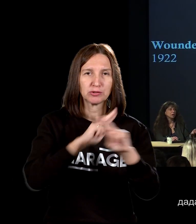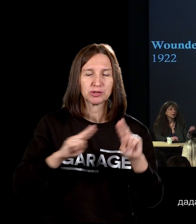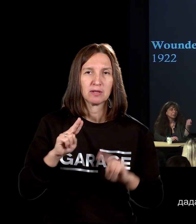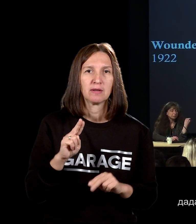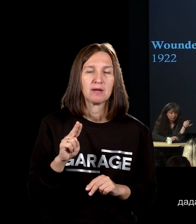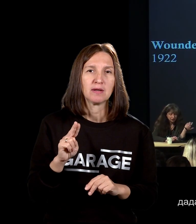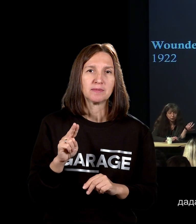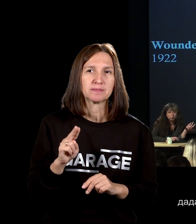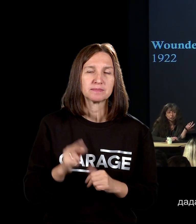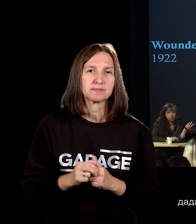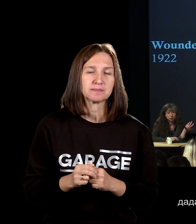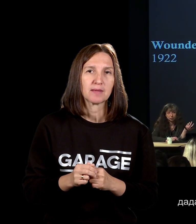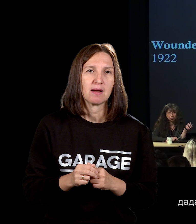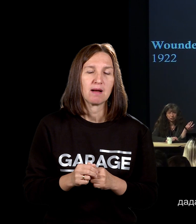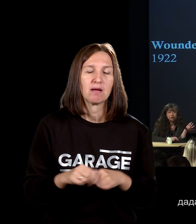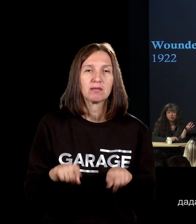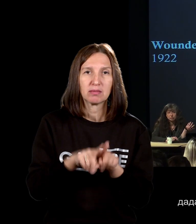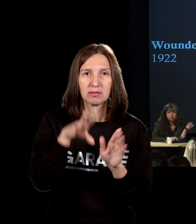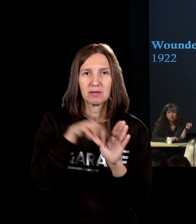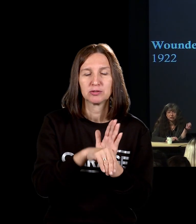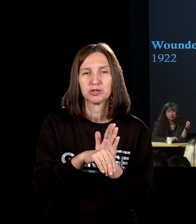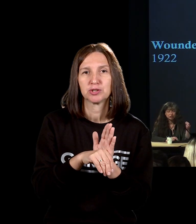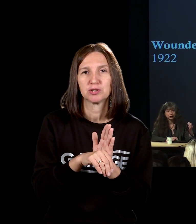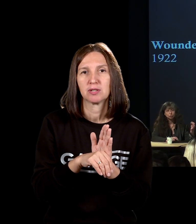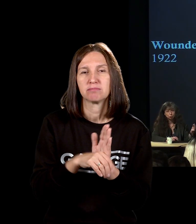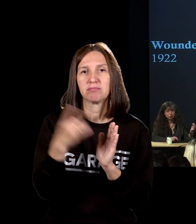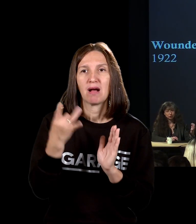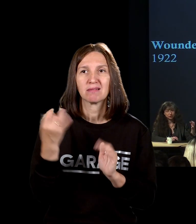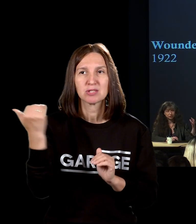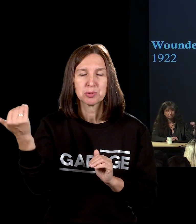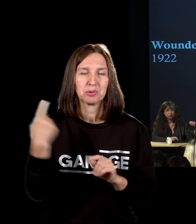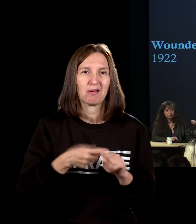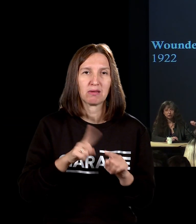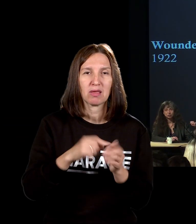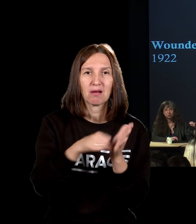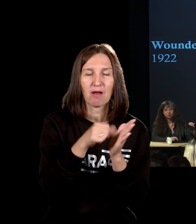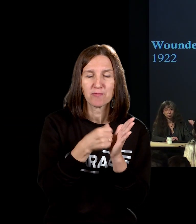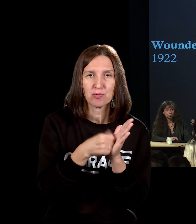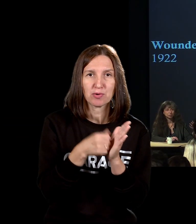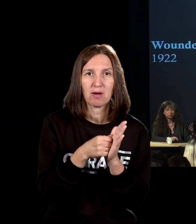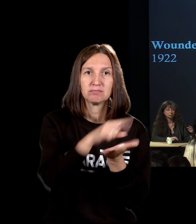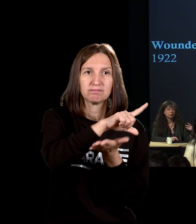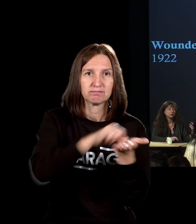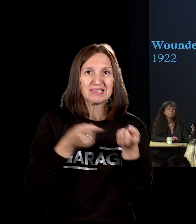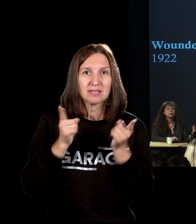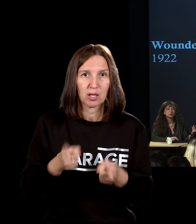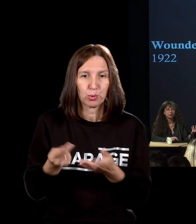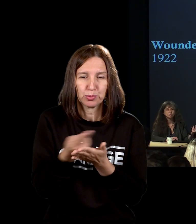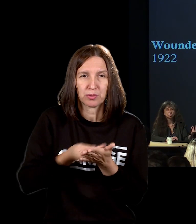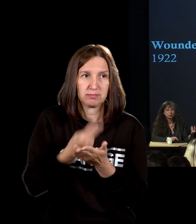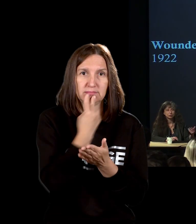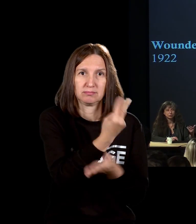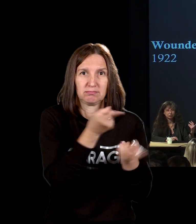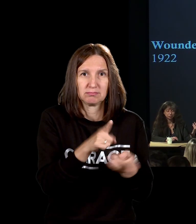гравюрах и на рисунках, акварелях того времени сделаны с натуры, как действительно вот как